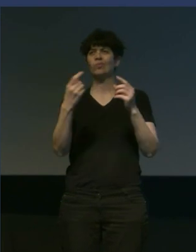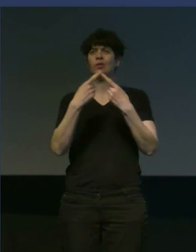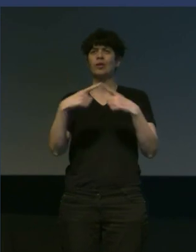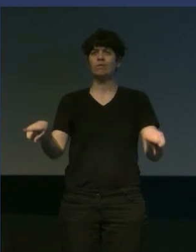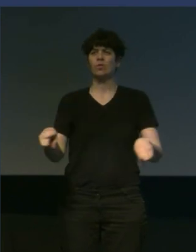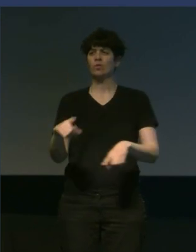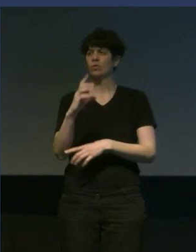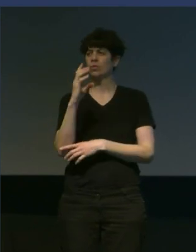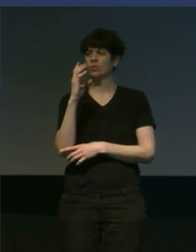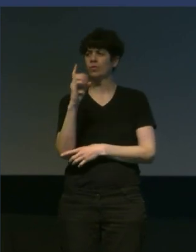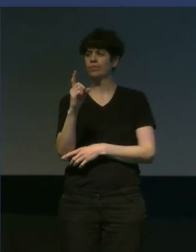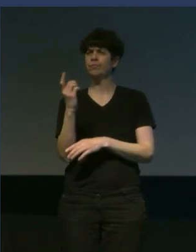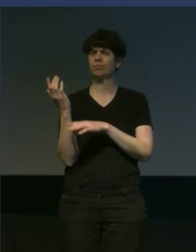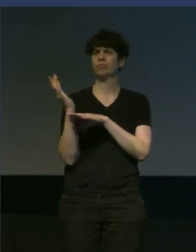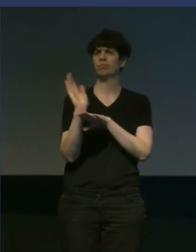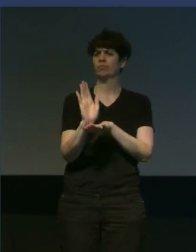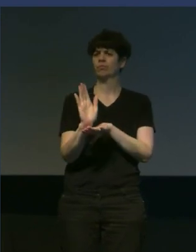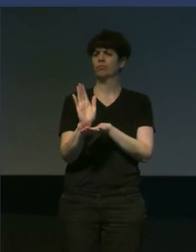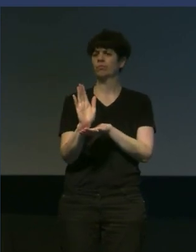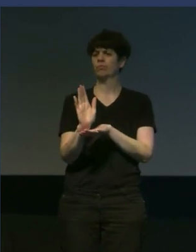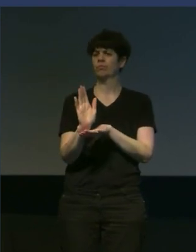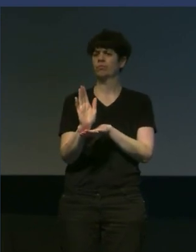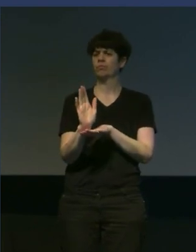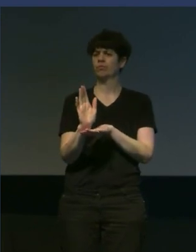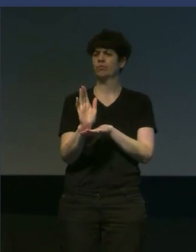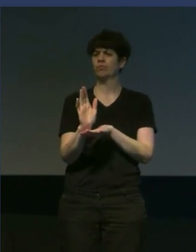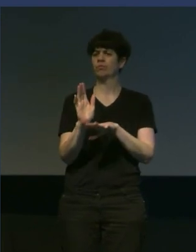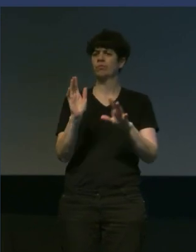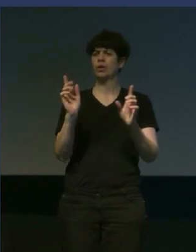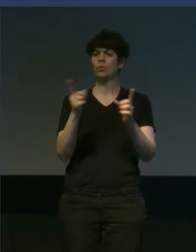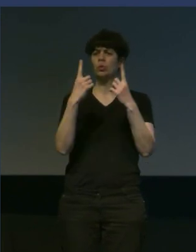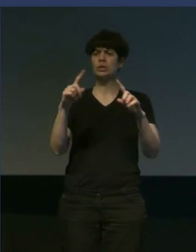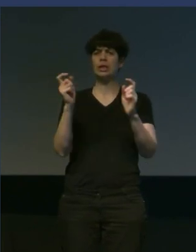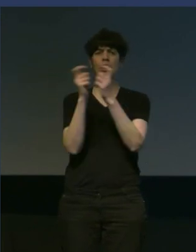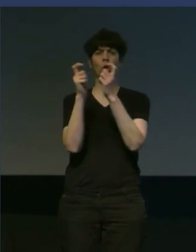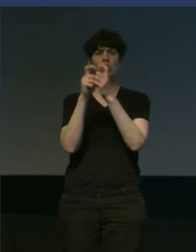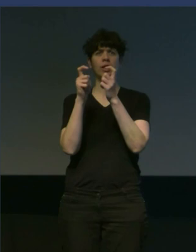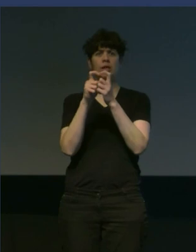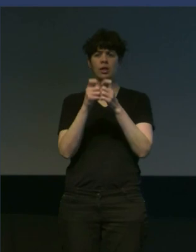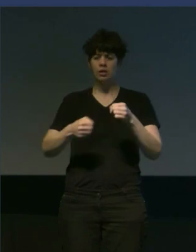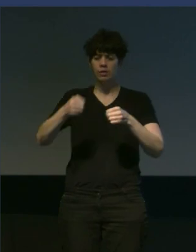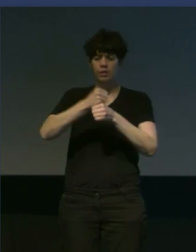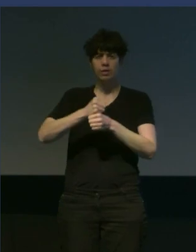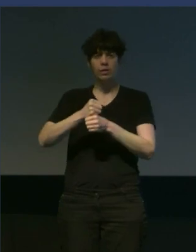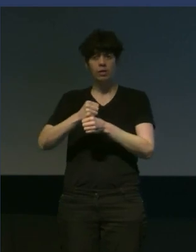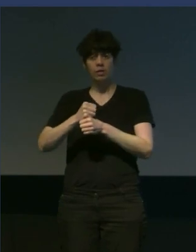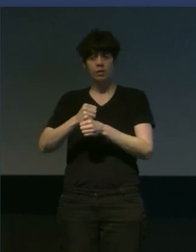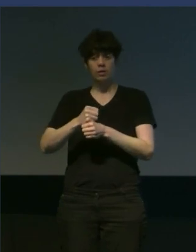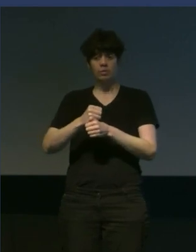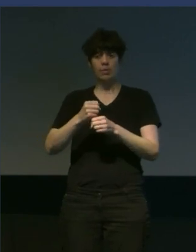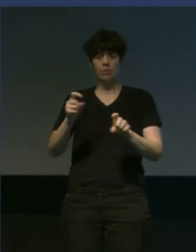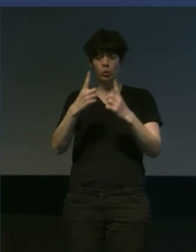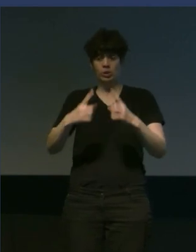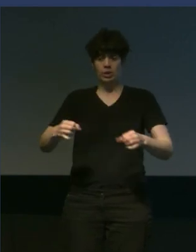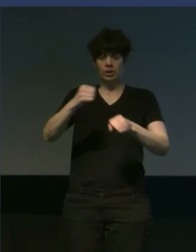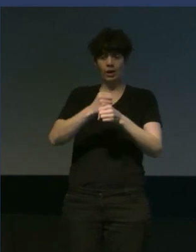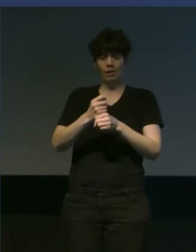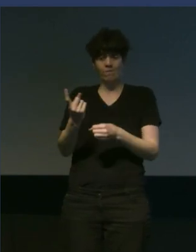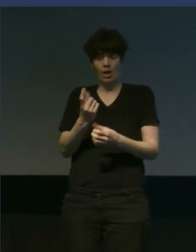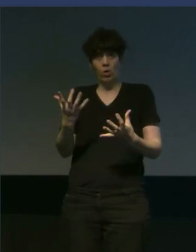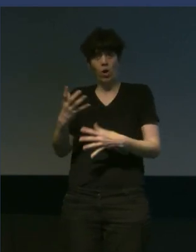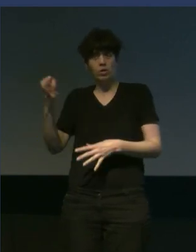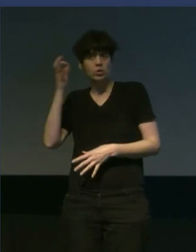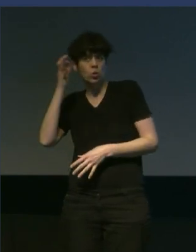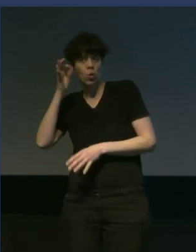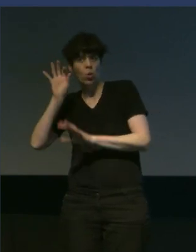une représentation donc d'un compositeur de musique électronique qui a travaillé à partir de sons de l'océan Arctique, qui s'appelle François Joncourt, que